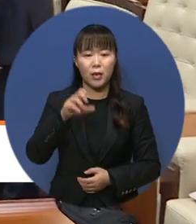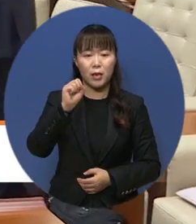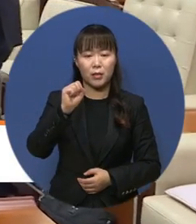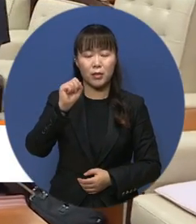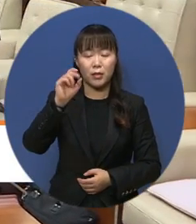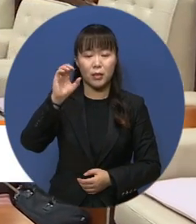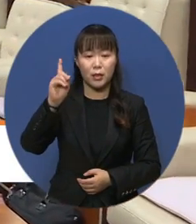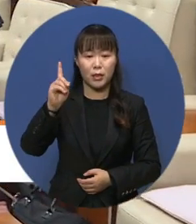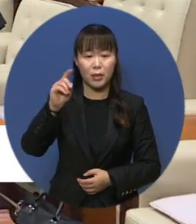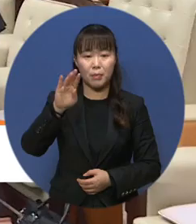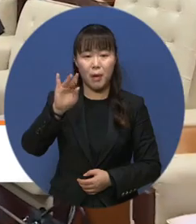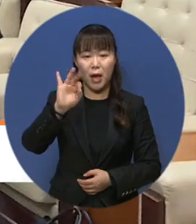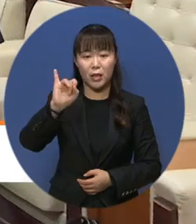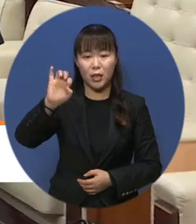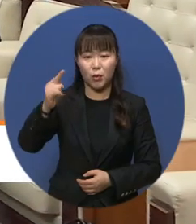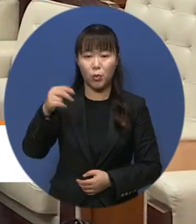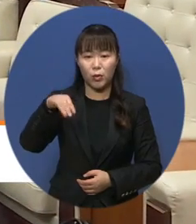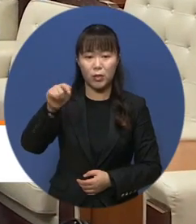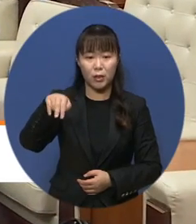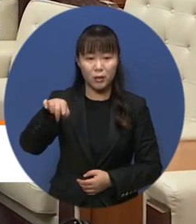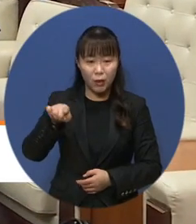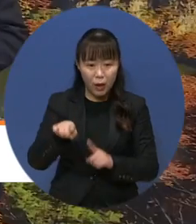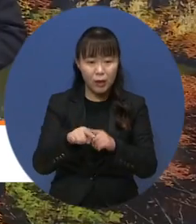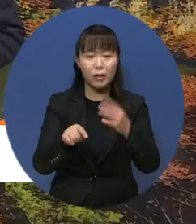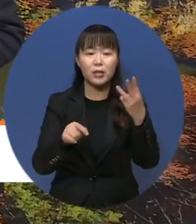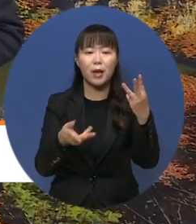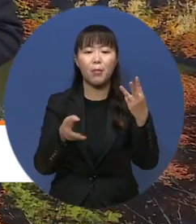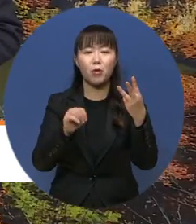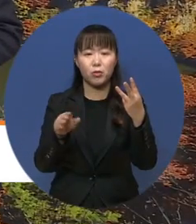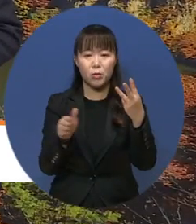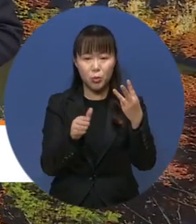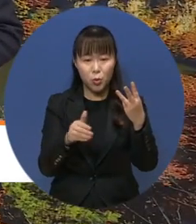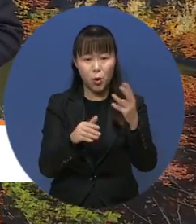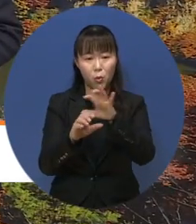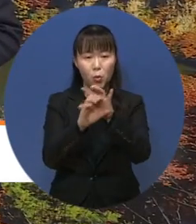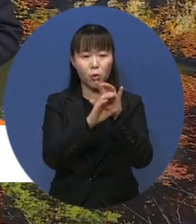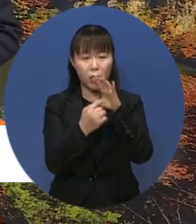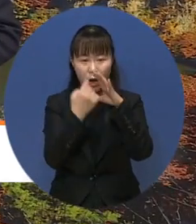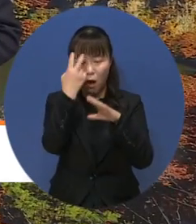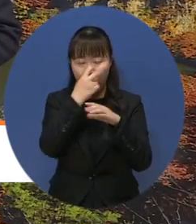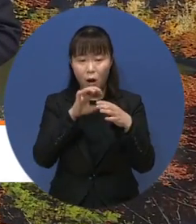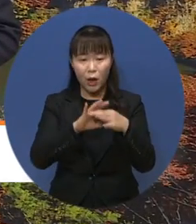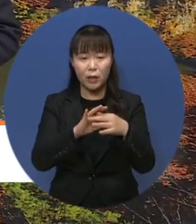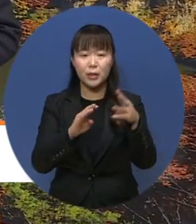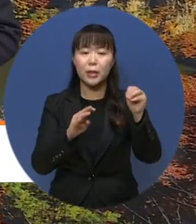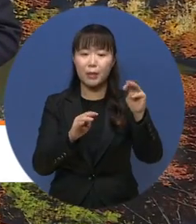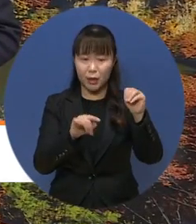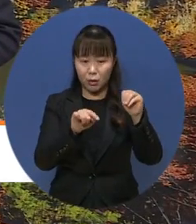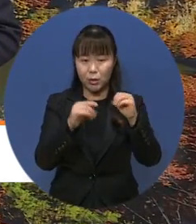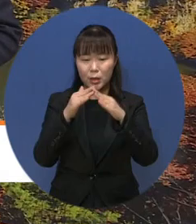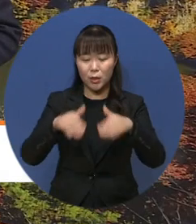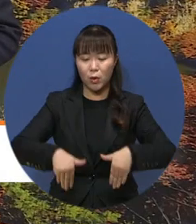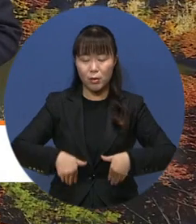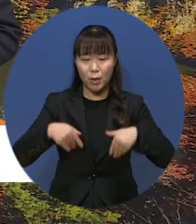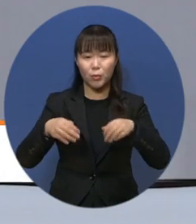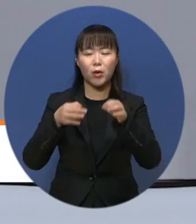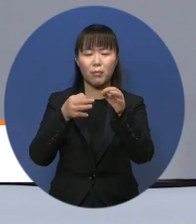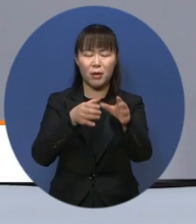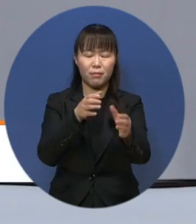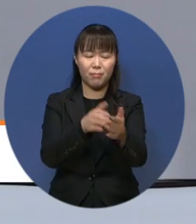SD바이오센서가 지난달 28일 3억 원 상당의 코로나19 진단키트 3만 개를 전라남도에